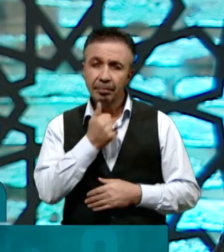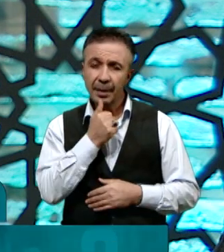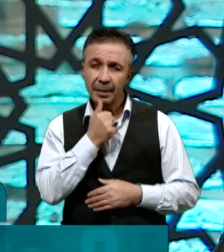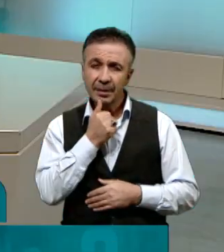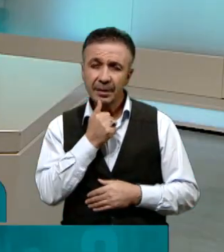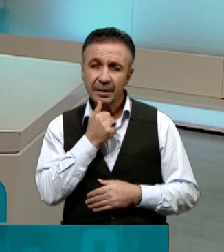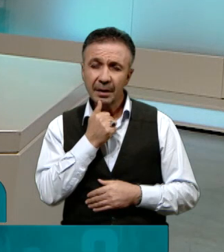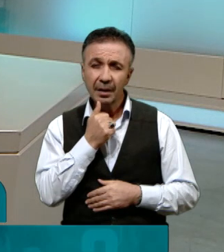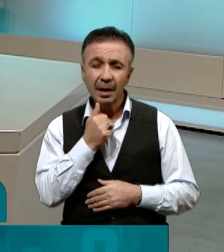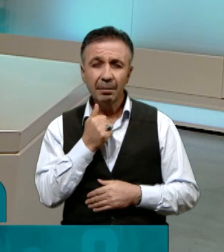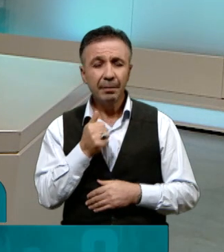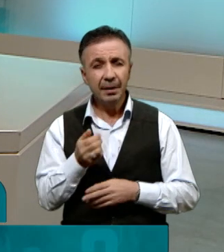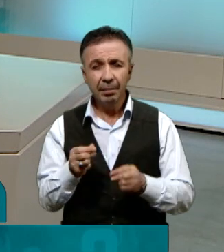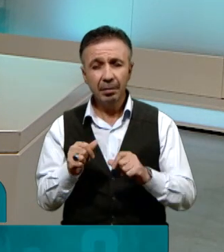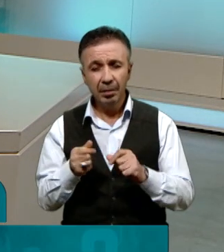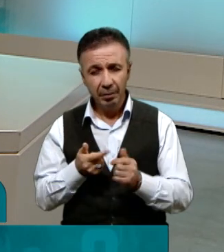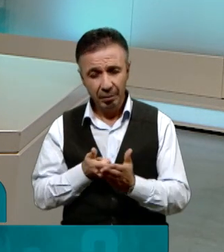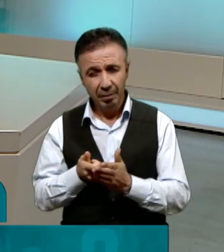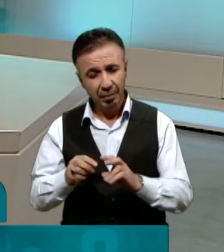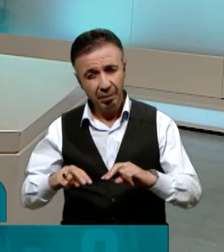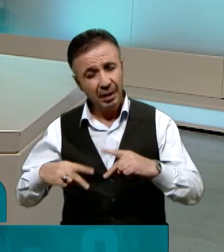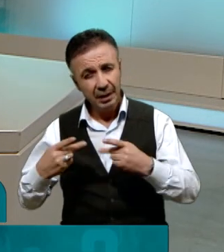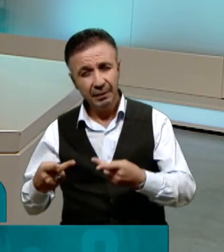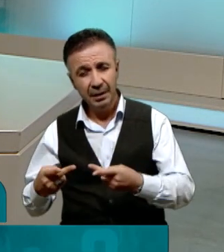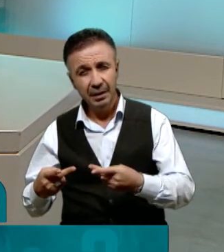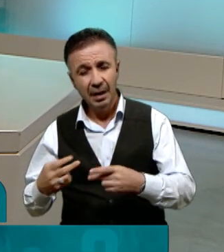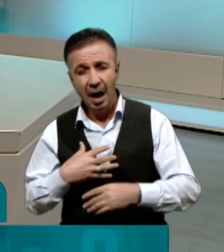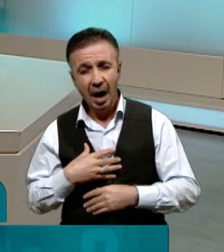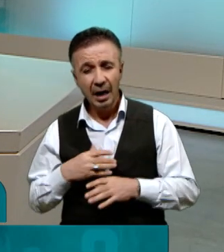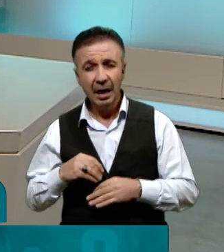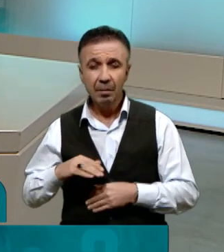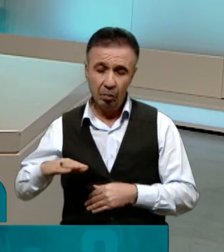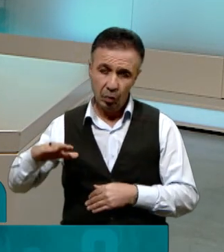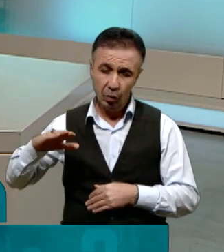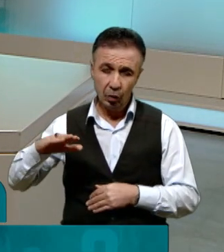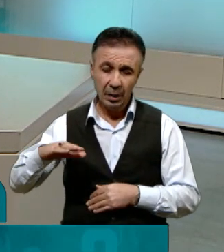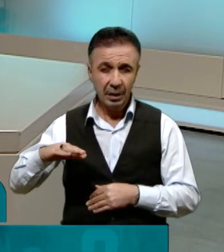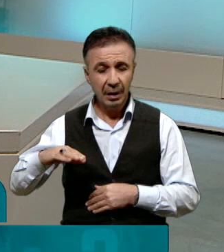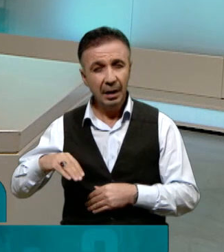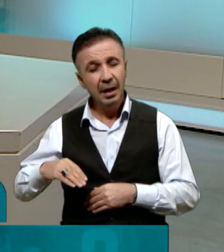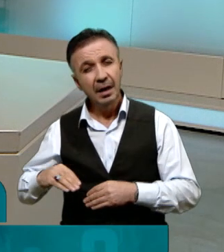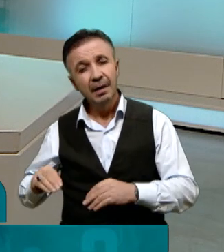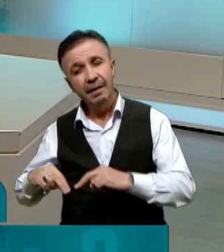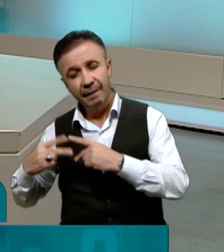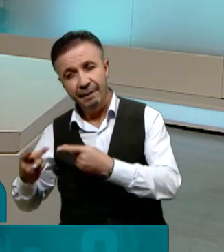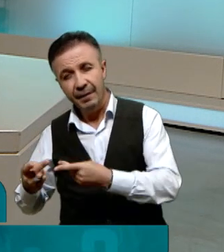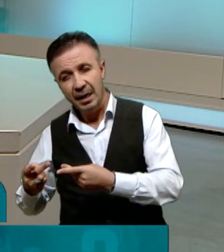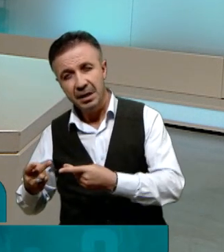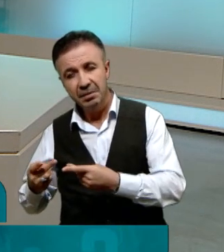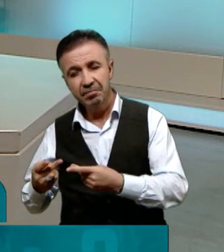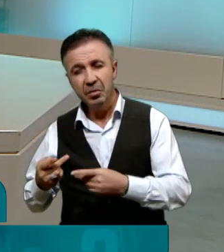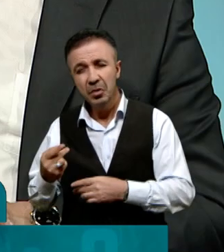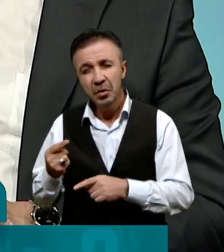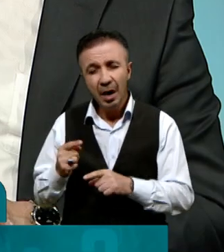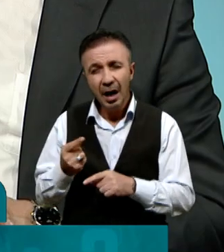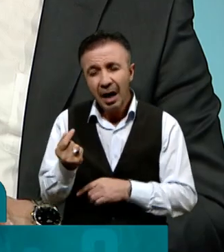bir arazi vardı dedi. Halalarımın hakkını halalarımın büyük çocuklarına verdim diyor. Fakat irili ufaklı çok küçük hisseleri olanlar da